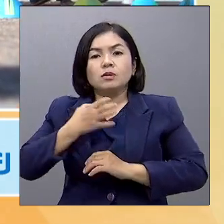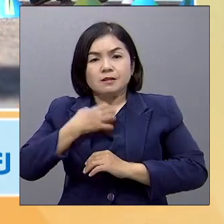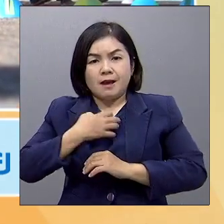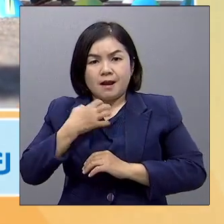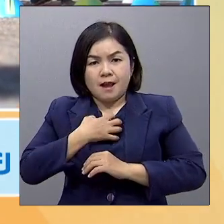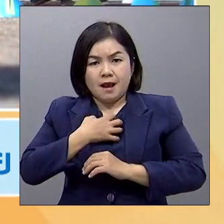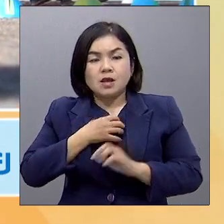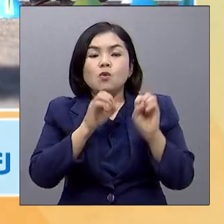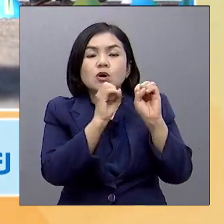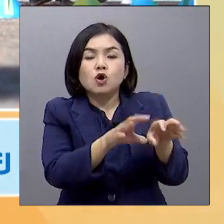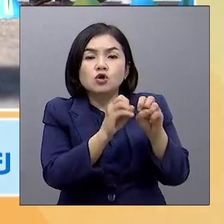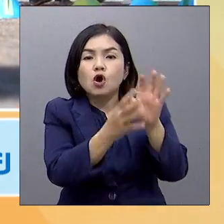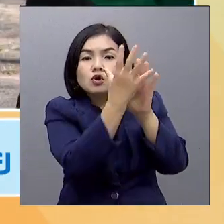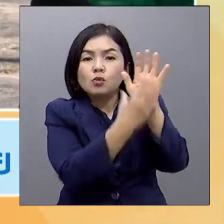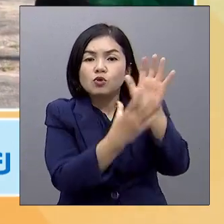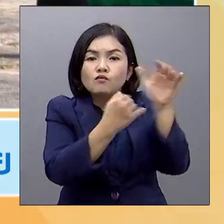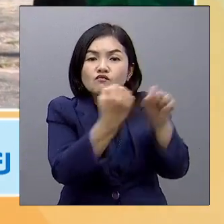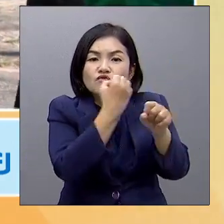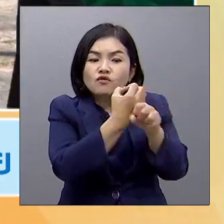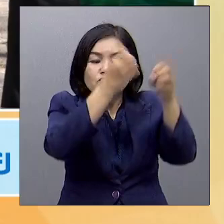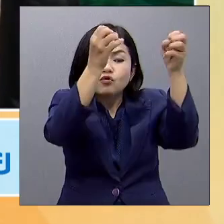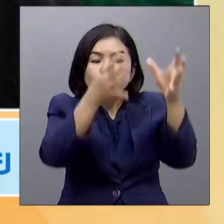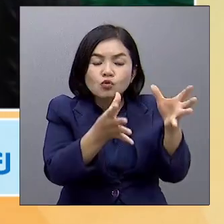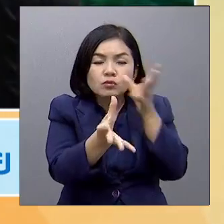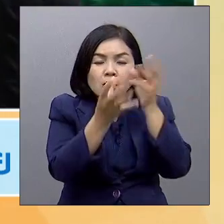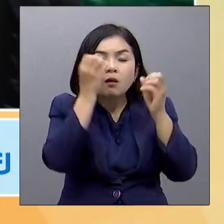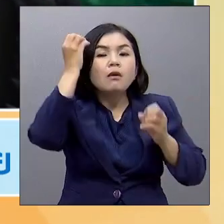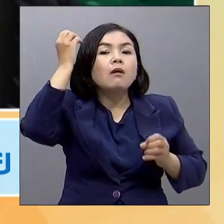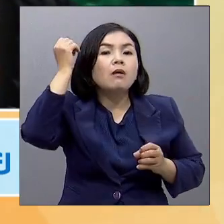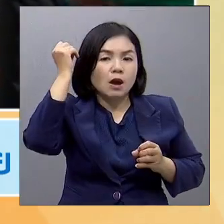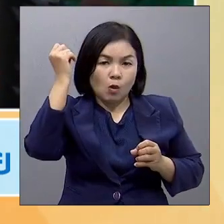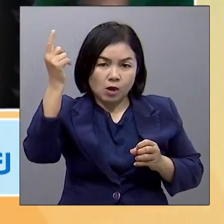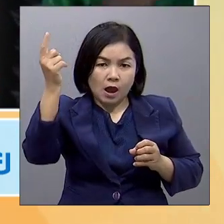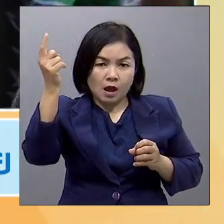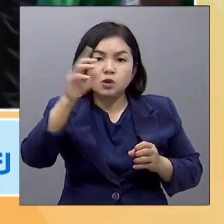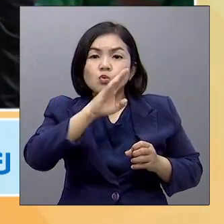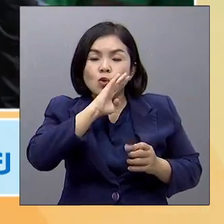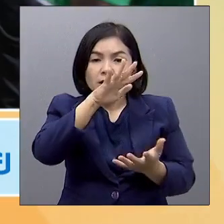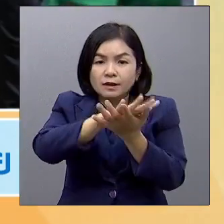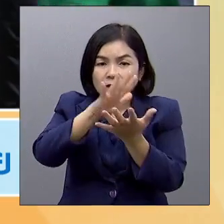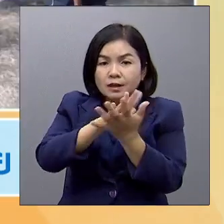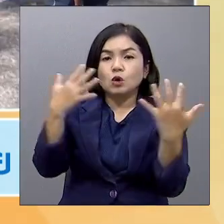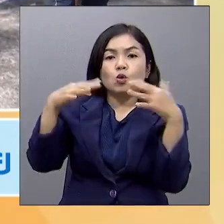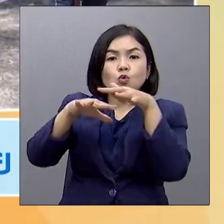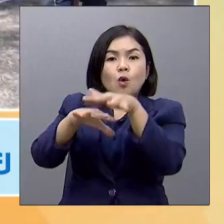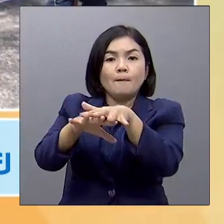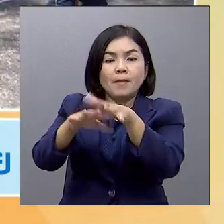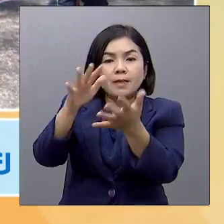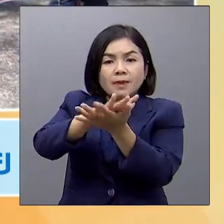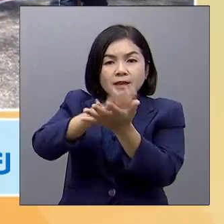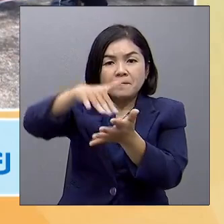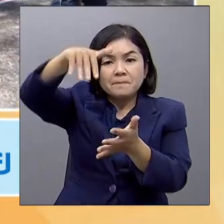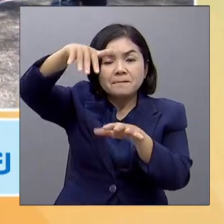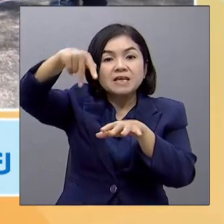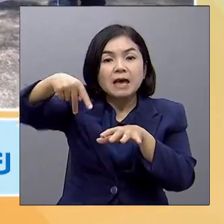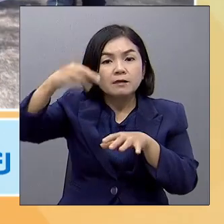กระตุ้นลงเรี ไปฝึกครูเห่านี้ให้มคามมนใจว่าถ้าเกิดมีเด็กบกพร่ทางสตปัญาเข้ไปเรยนร่วมใน